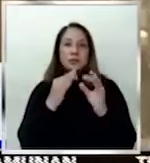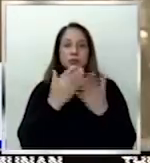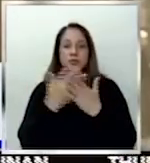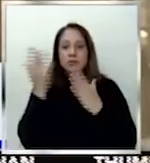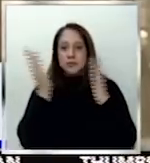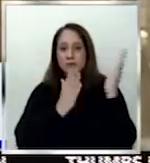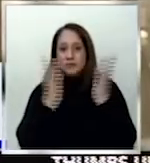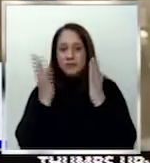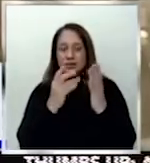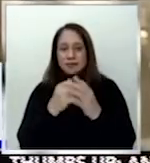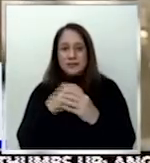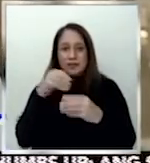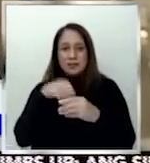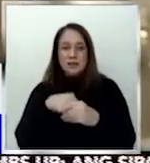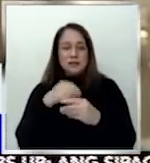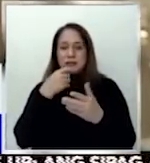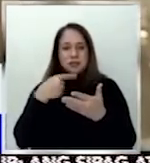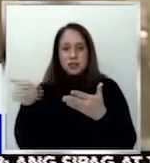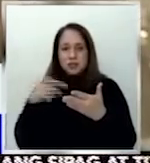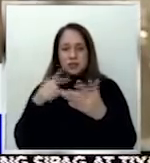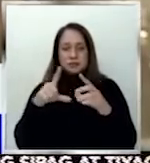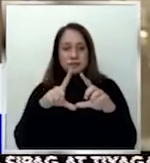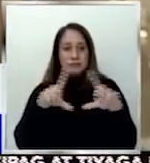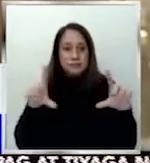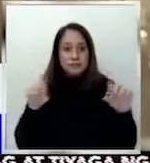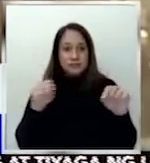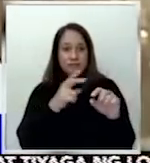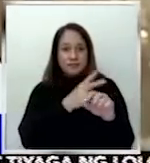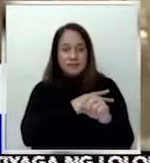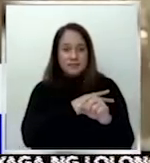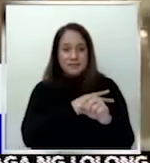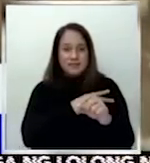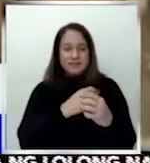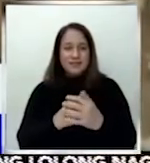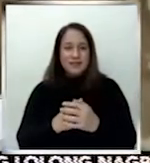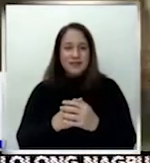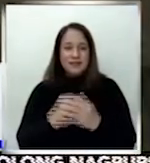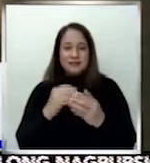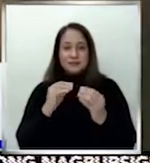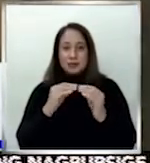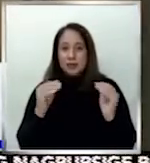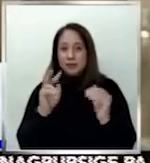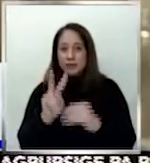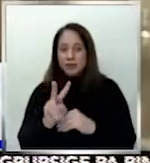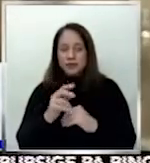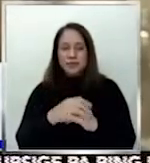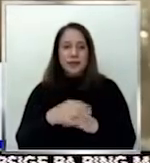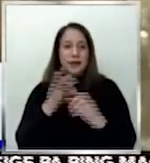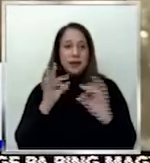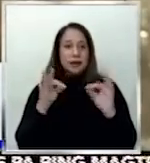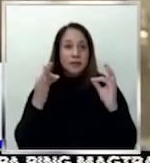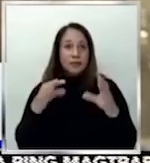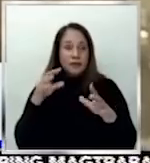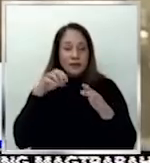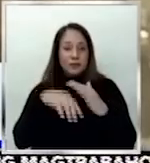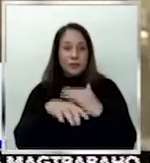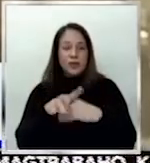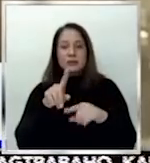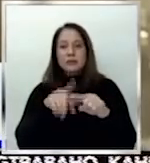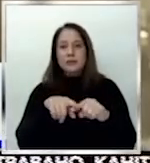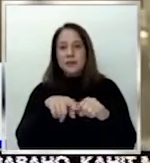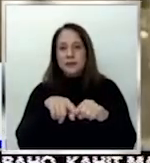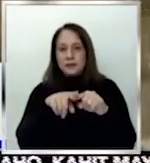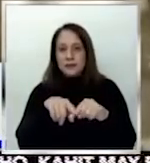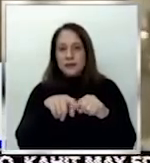no longer check vaccination cards now at level 2. So, and then if you're already inside, it will depend upon the